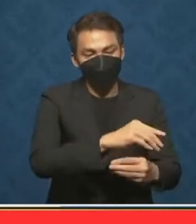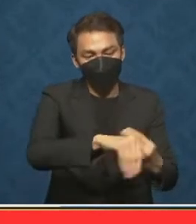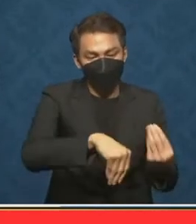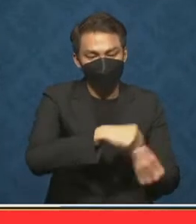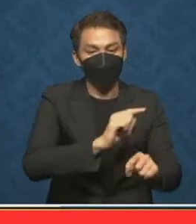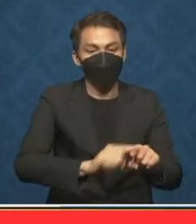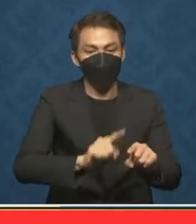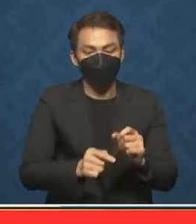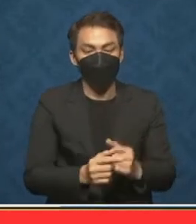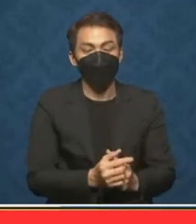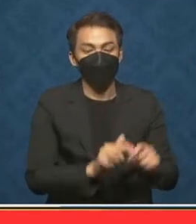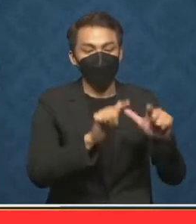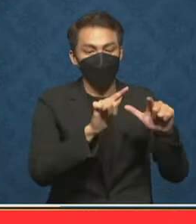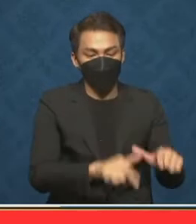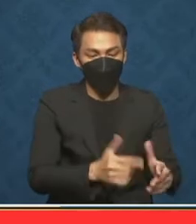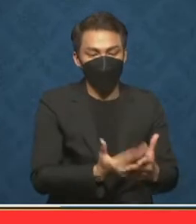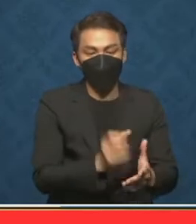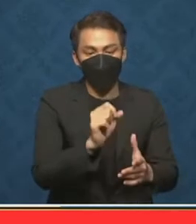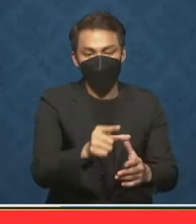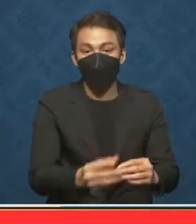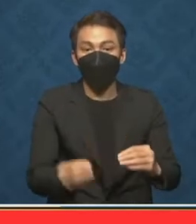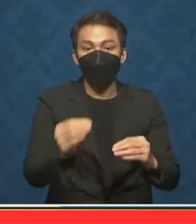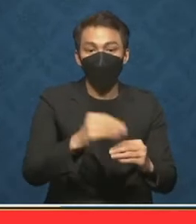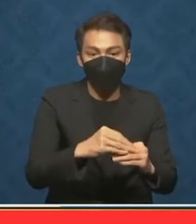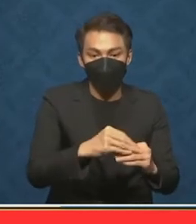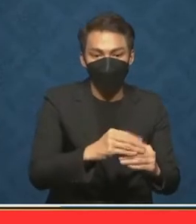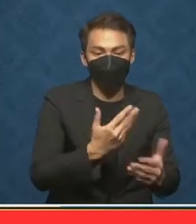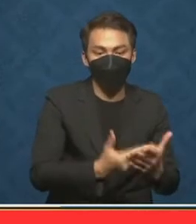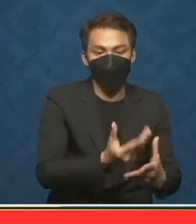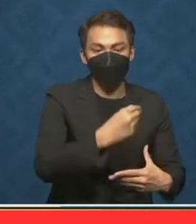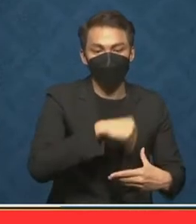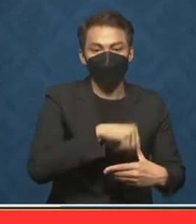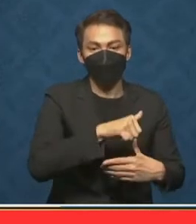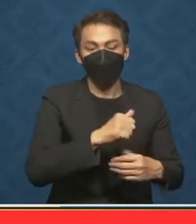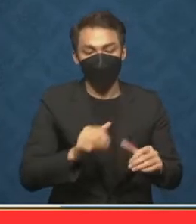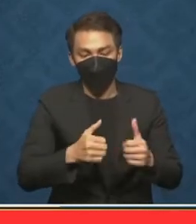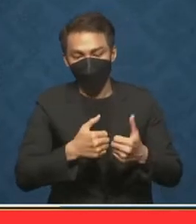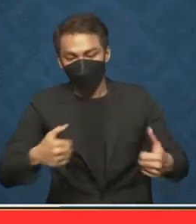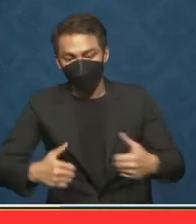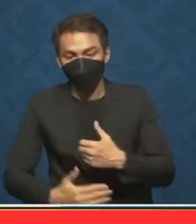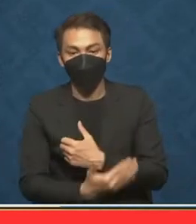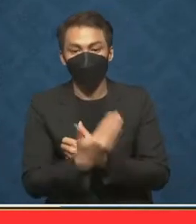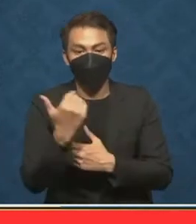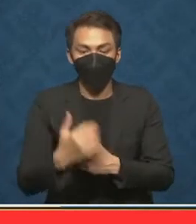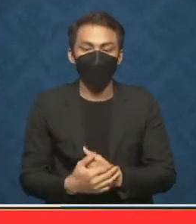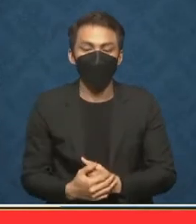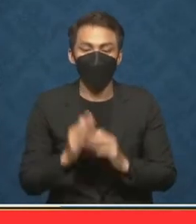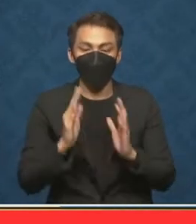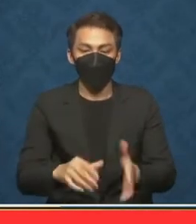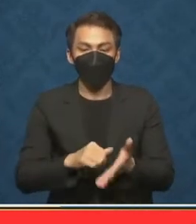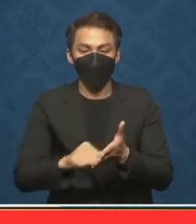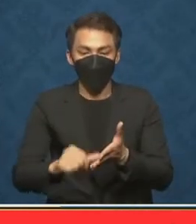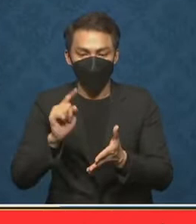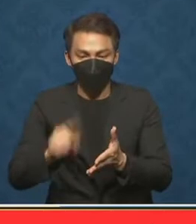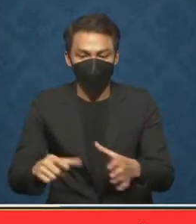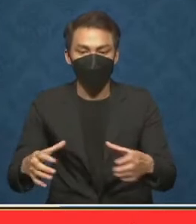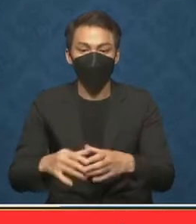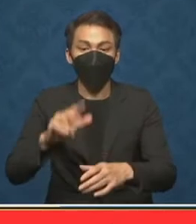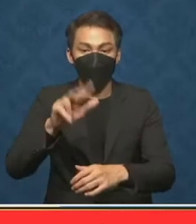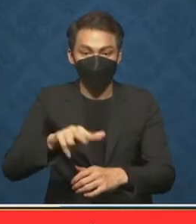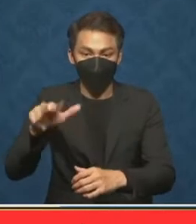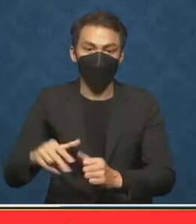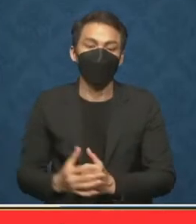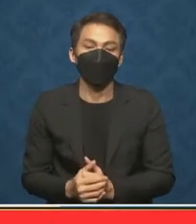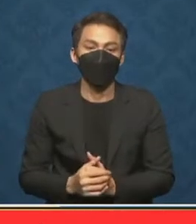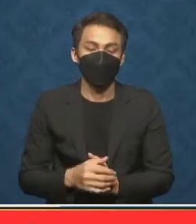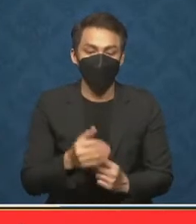ายเพิ่มรายได้ขยายโอกาสเศรษฐกิแย่คนแก้ต้พกเพื่อไทยครัเคยบริหารประเทศเคยด